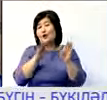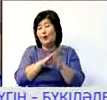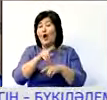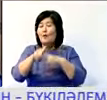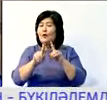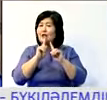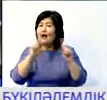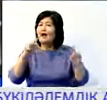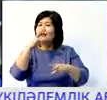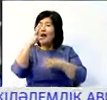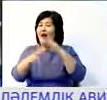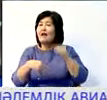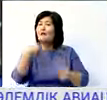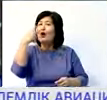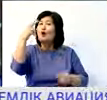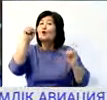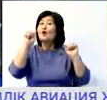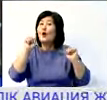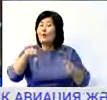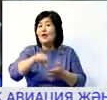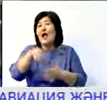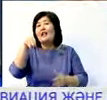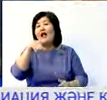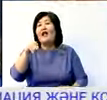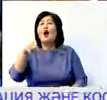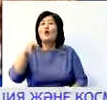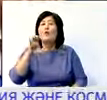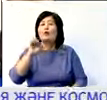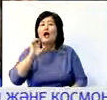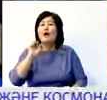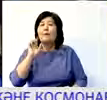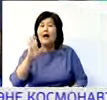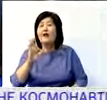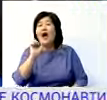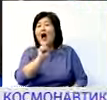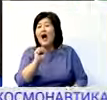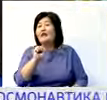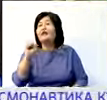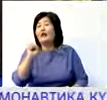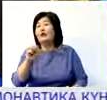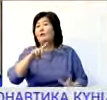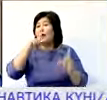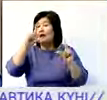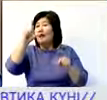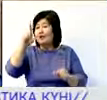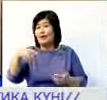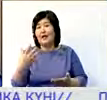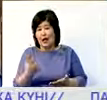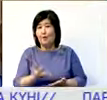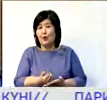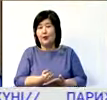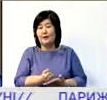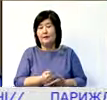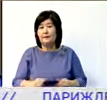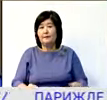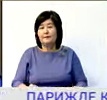соң ғажайып әлем ғаламатын көру мүмкіндігі Талғат Мұсабаев, Айдын Айымбетовтей арда азаматтарға бұйырды.